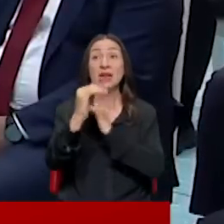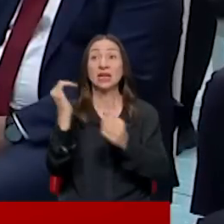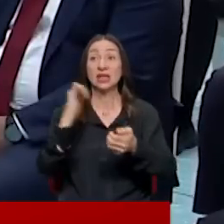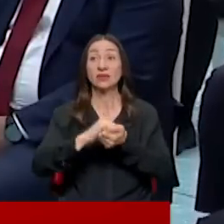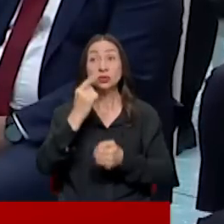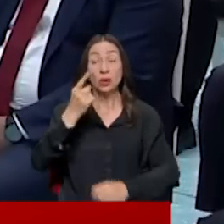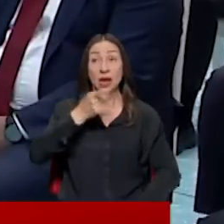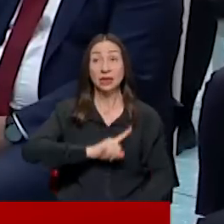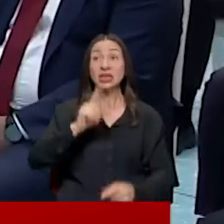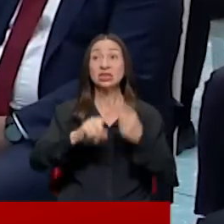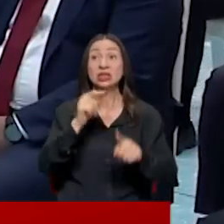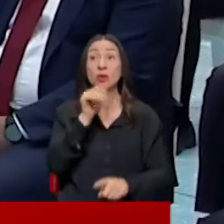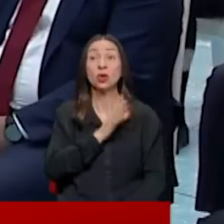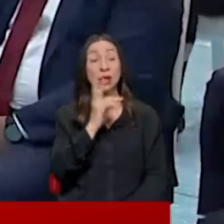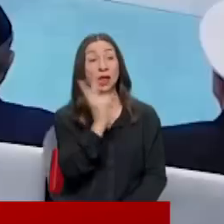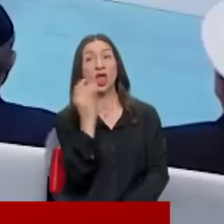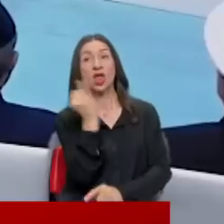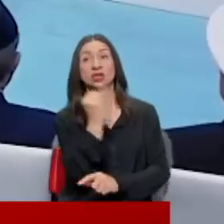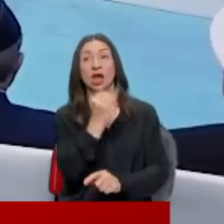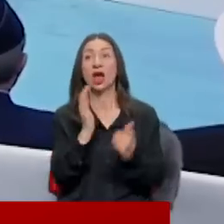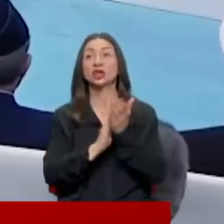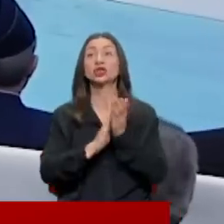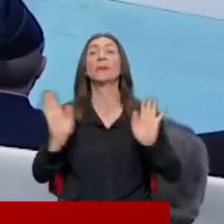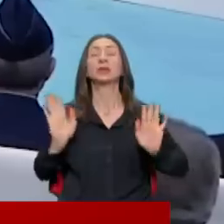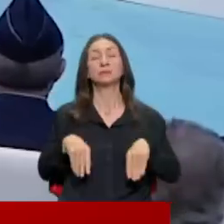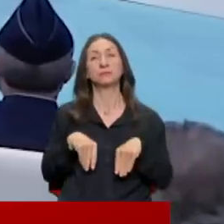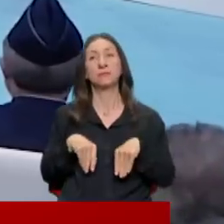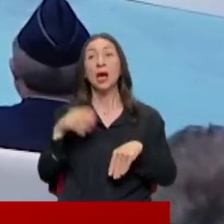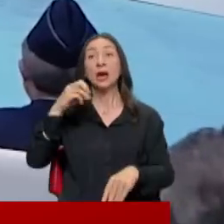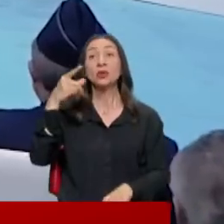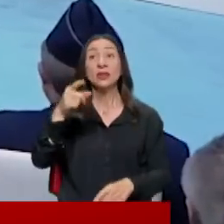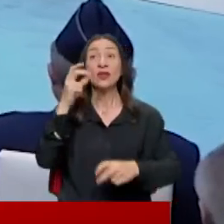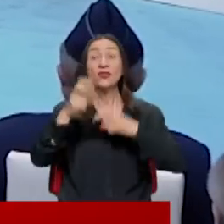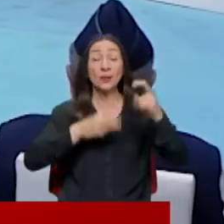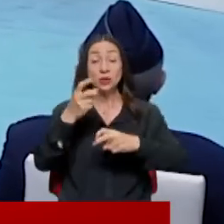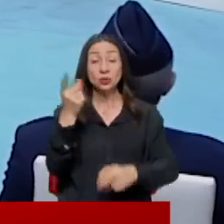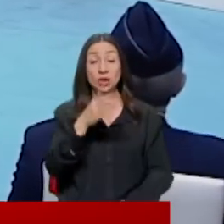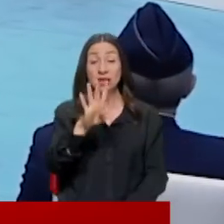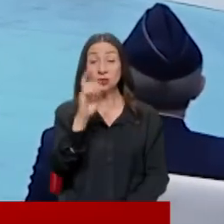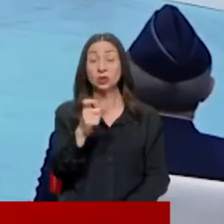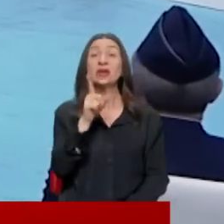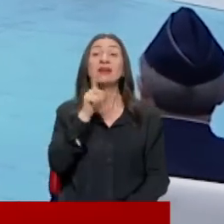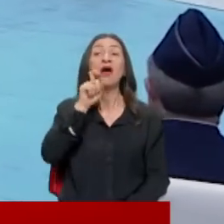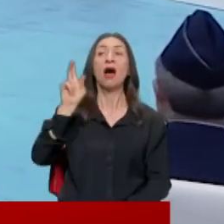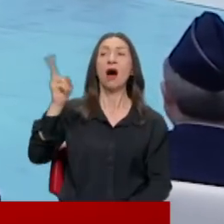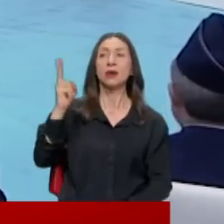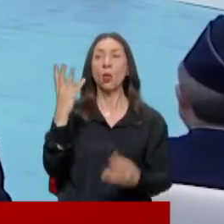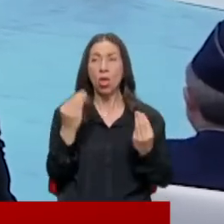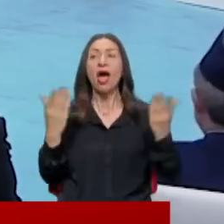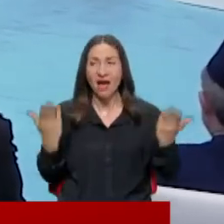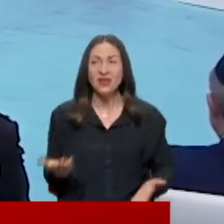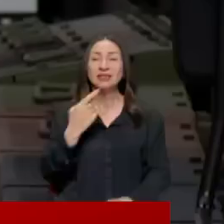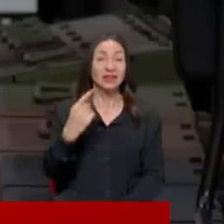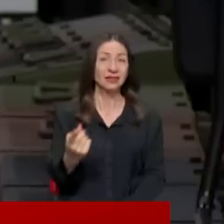İttifakı'nın Cumhurbaşkanı adayı Kılıçdaroğlu'na yönelik eleştirileri alkışlamadı. Erdoğan, fabrikanın %49'unun Katar'a ait olduğunu açıkça